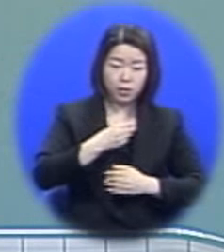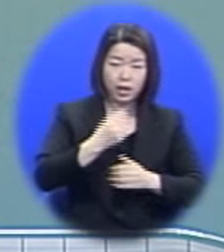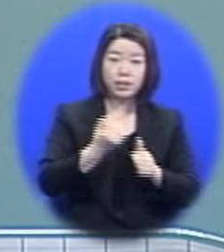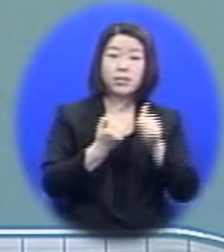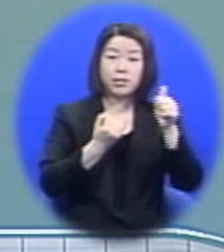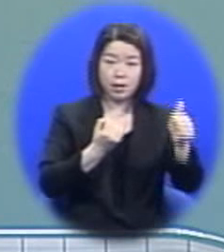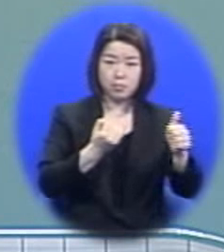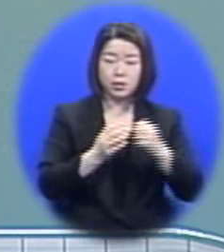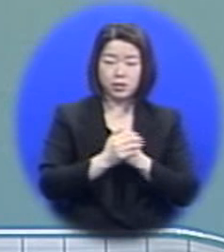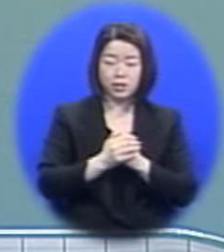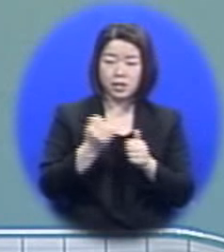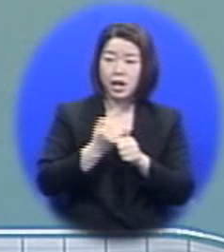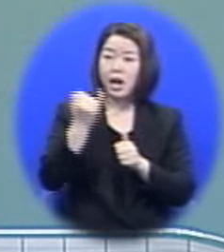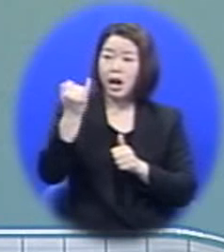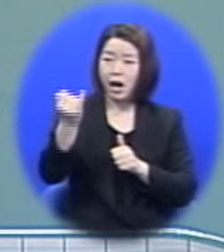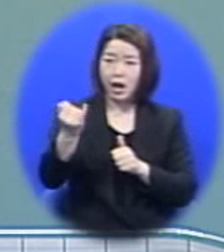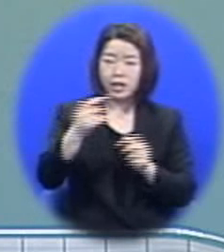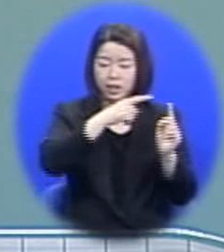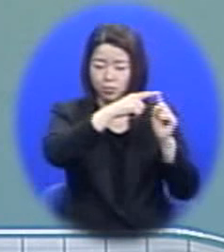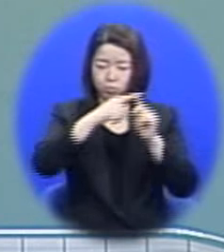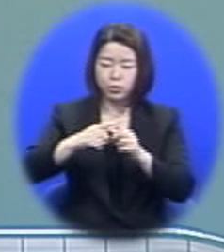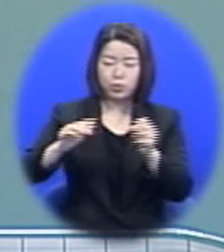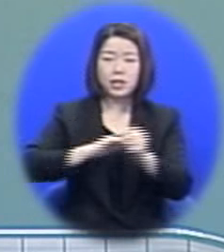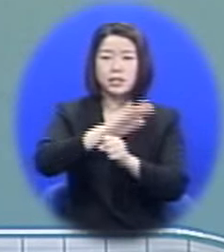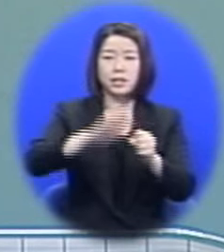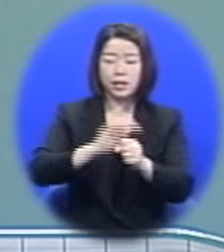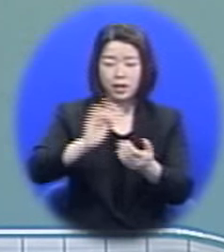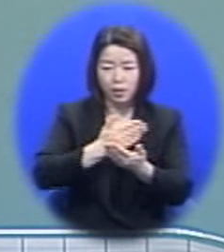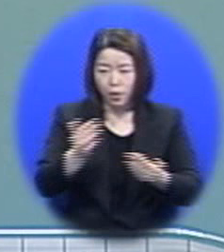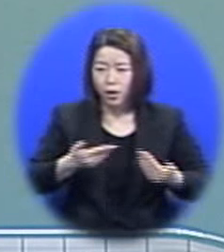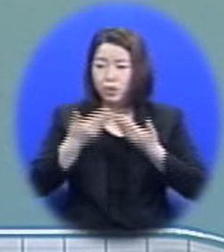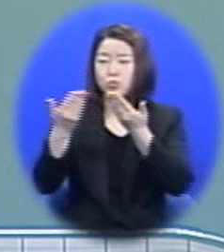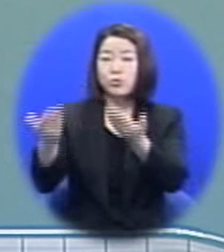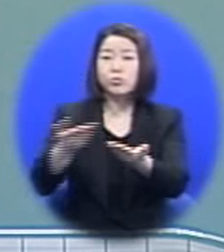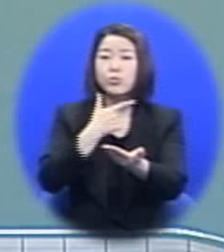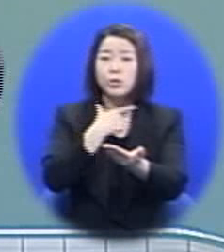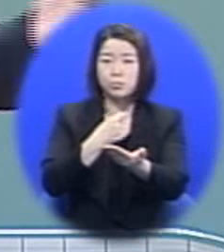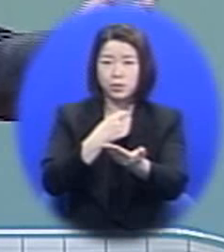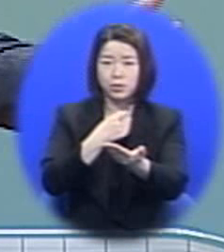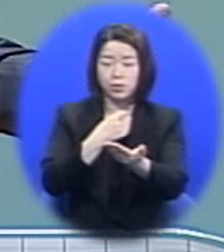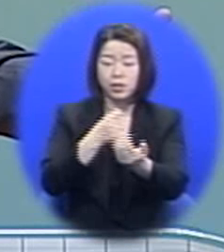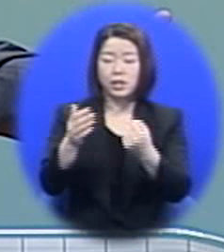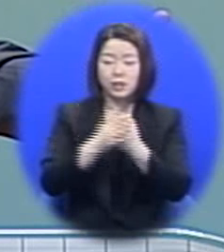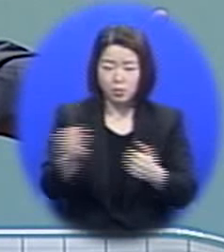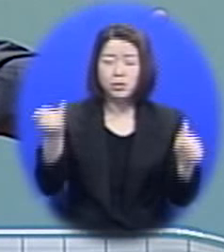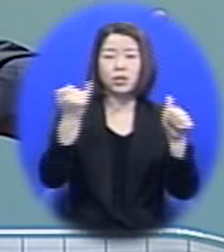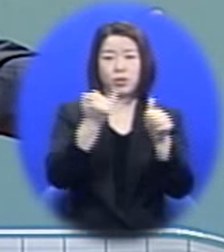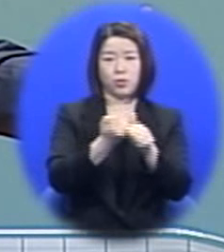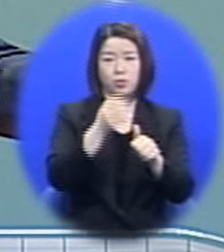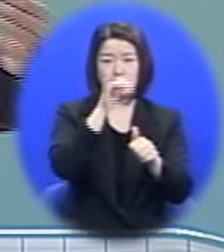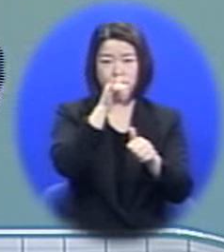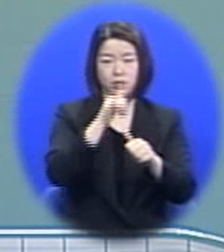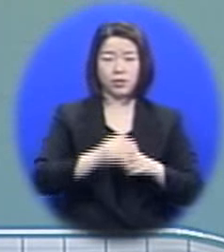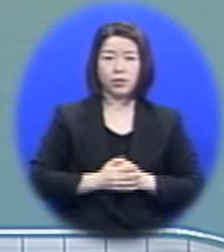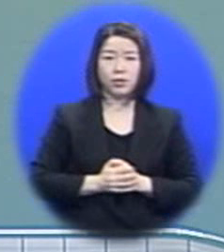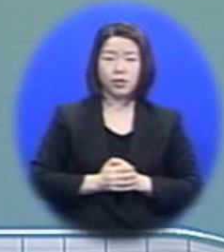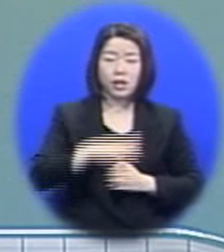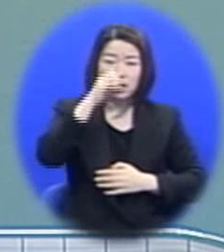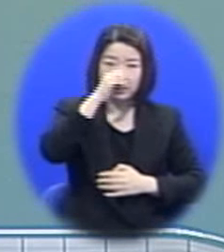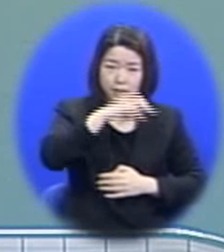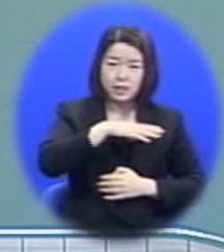남편이 아내에게 무조건 사랑을 베풀고 싶어서 그래서 결혼하는 거예요.